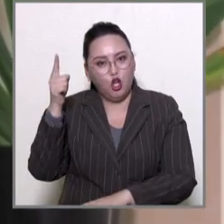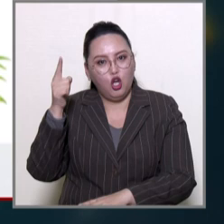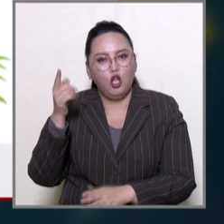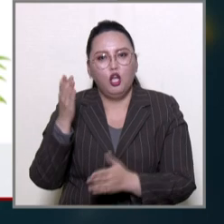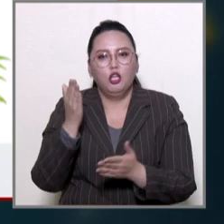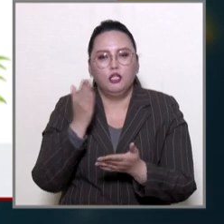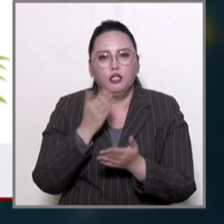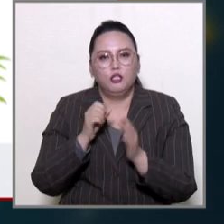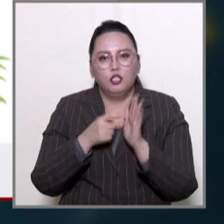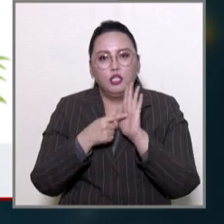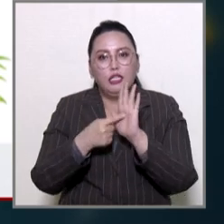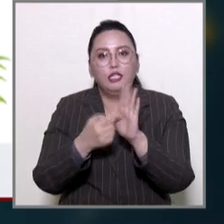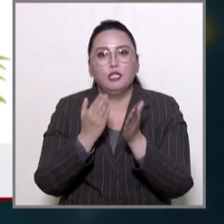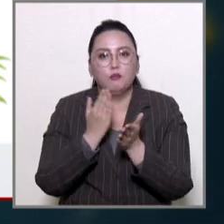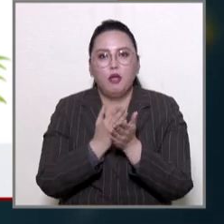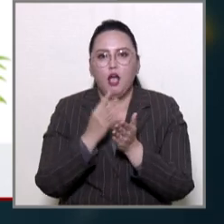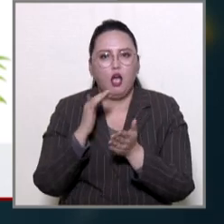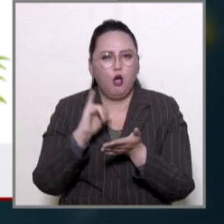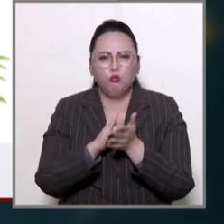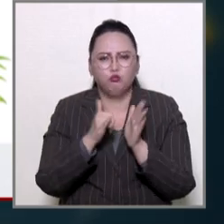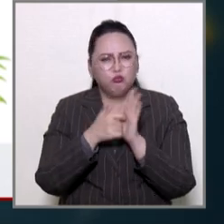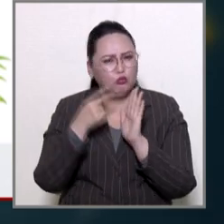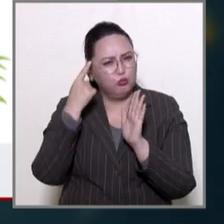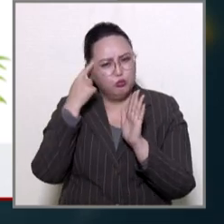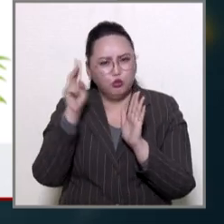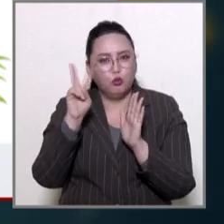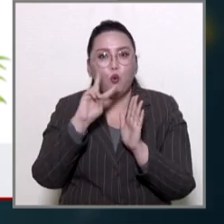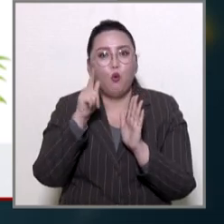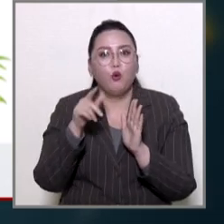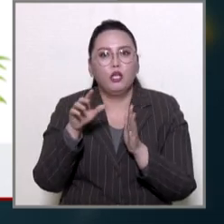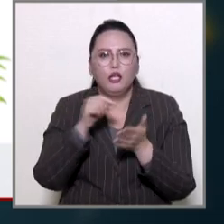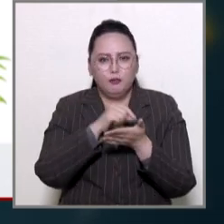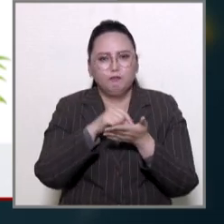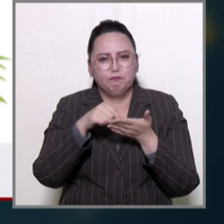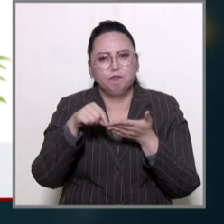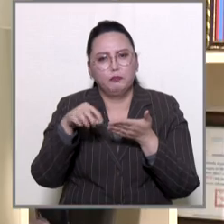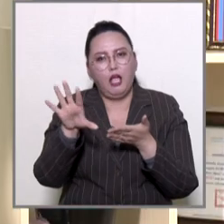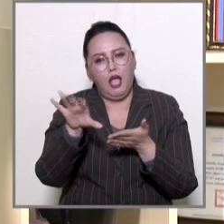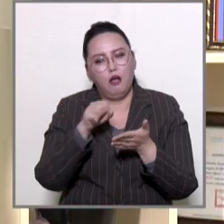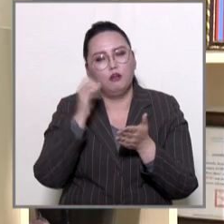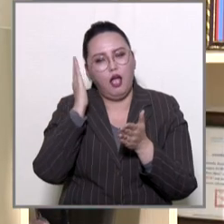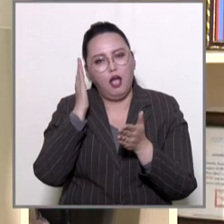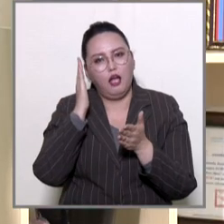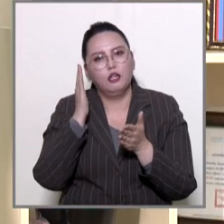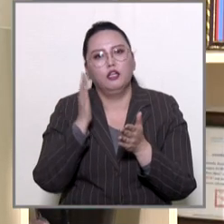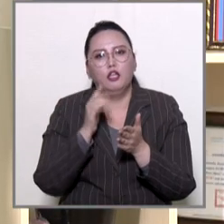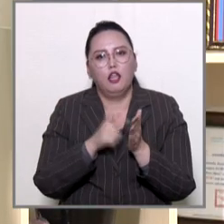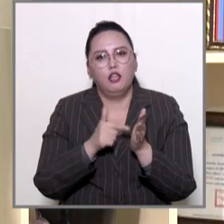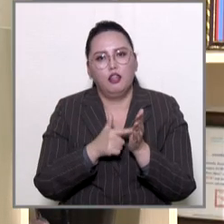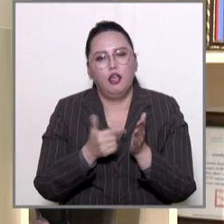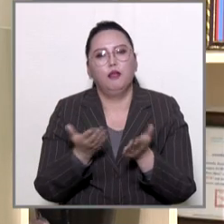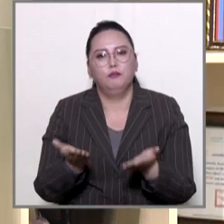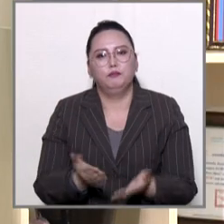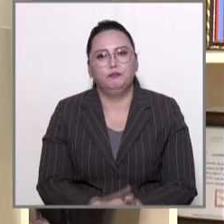мэдгэдэхгүй эсвэл ойлгохгүй байгаа үгийг тэмдэглэж унших ёстой шүү гэдгийг маш сайн анхаарах хэрэгтэй. За багш нь энэ